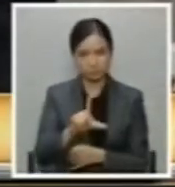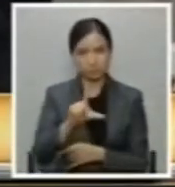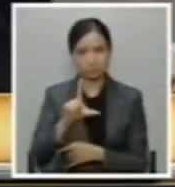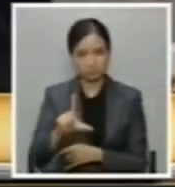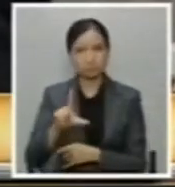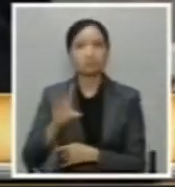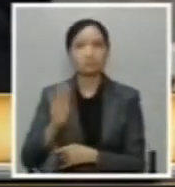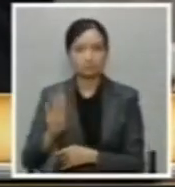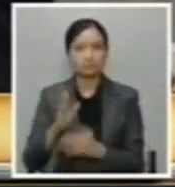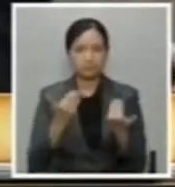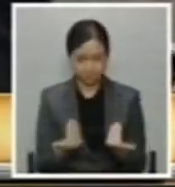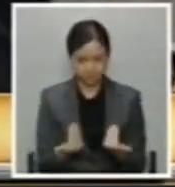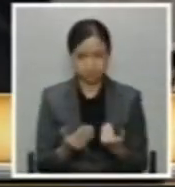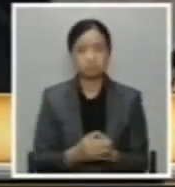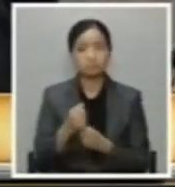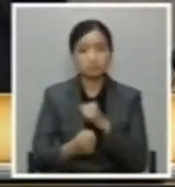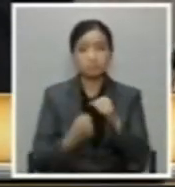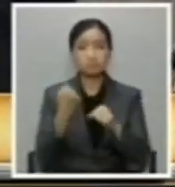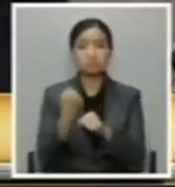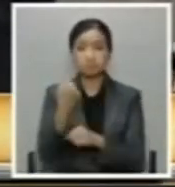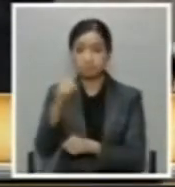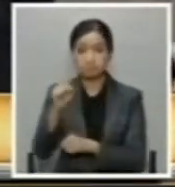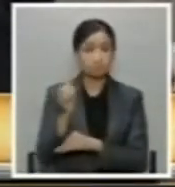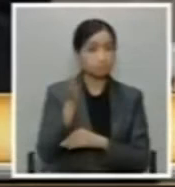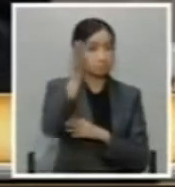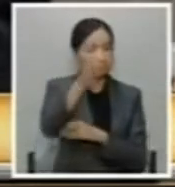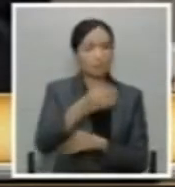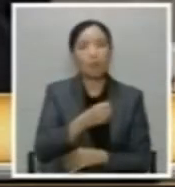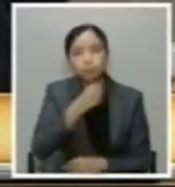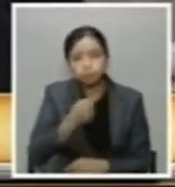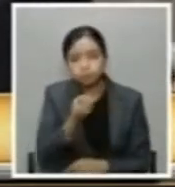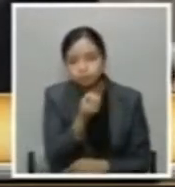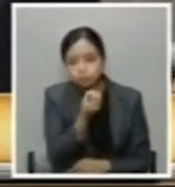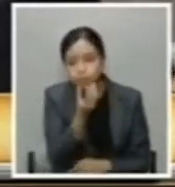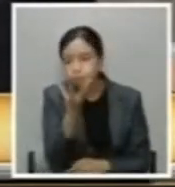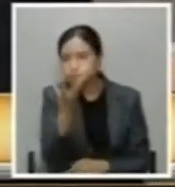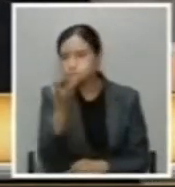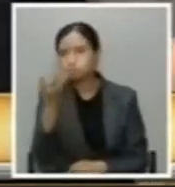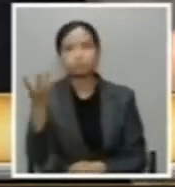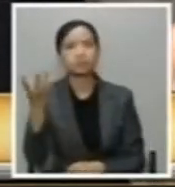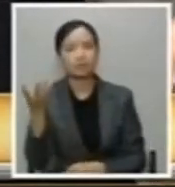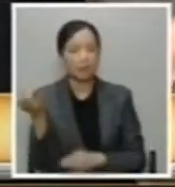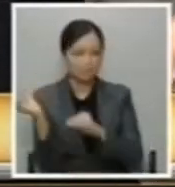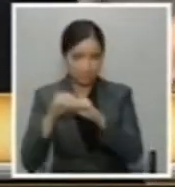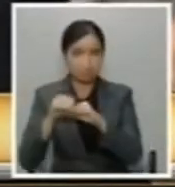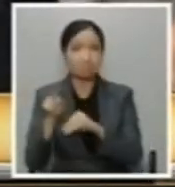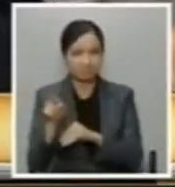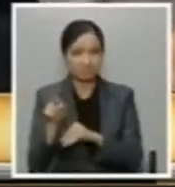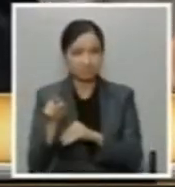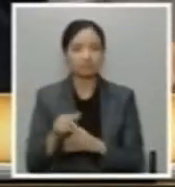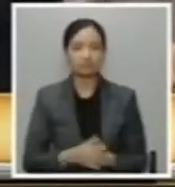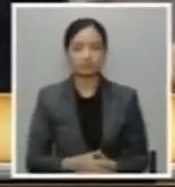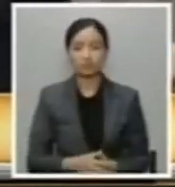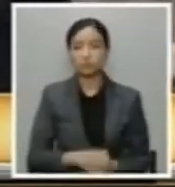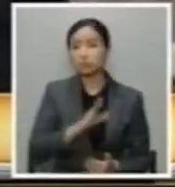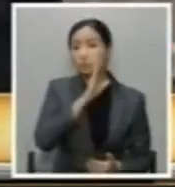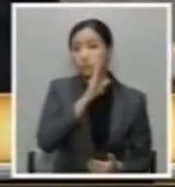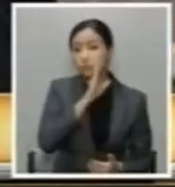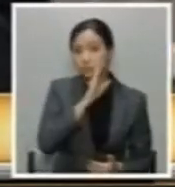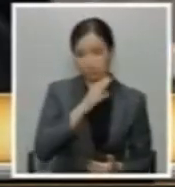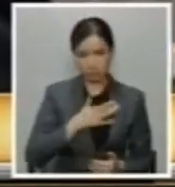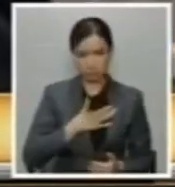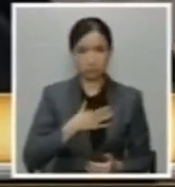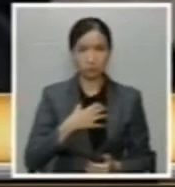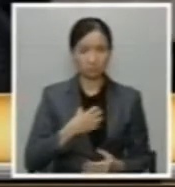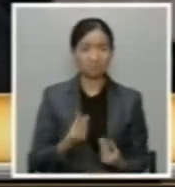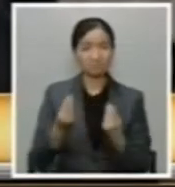ซึ่งแน่นอนที่สุดครับในอีก10ปีข้างหน้าจำนวนผู้สูงอายุเพิ่มขึ้นเกือบเท่าตัวความจำเป็นในแง่ของงบประมาณถ้าเราต้